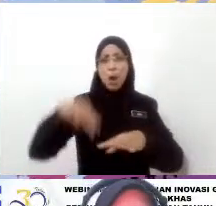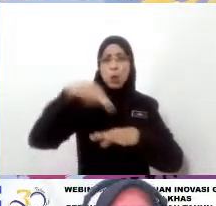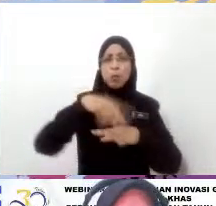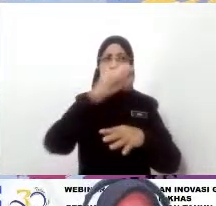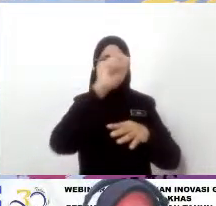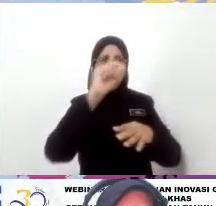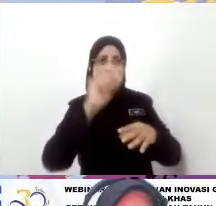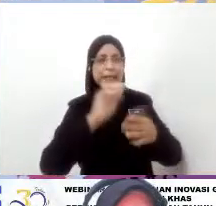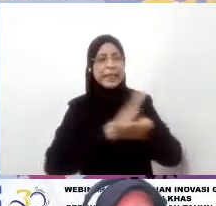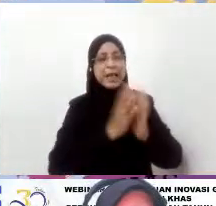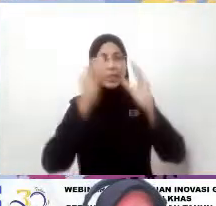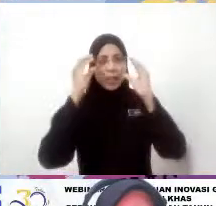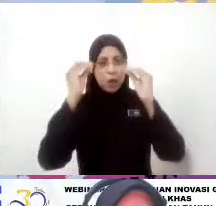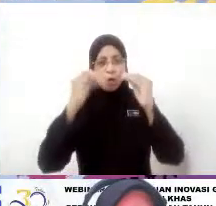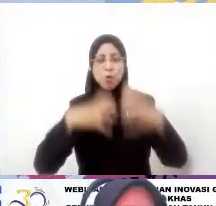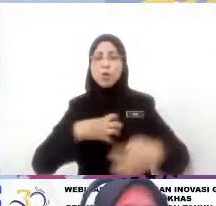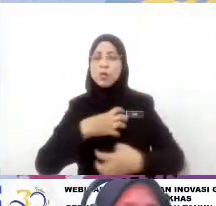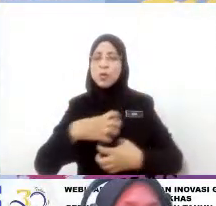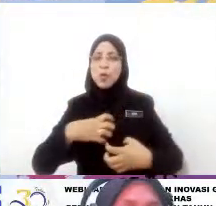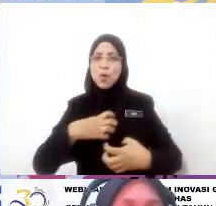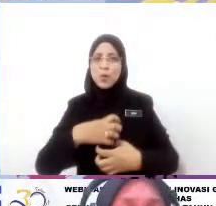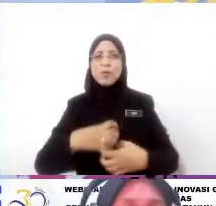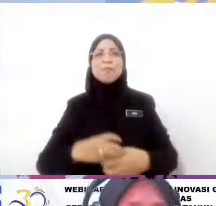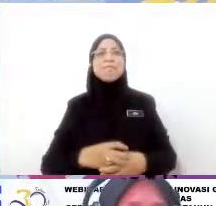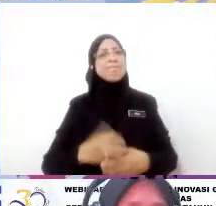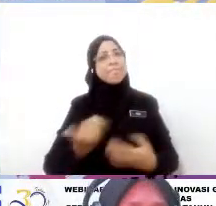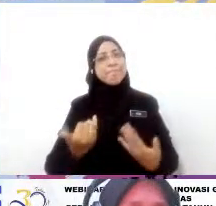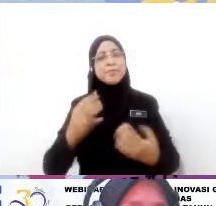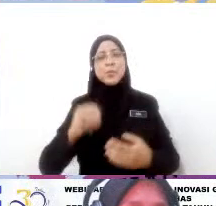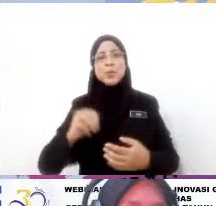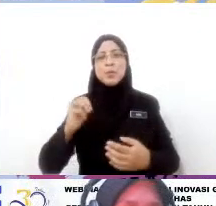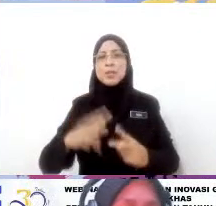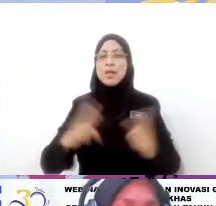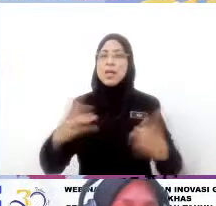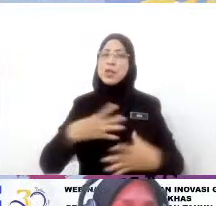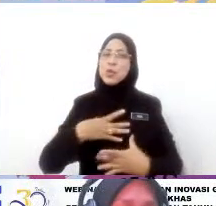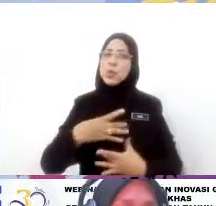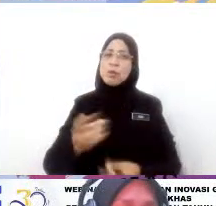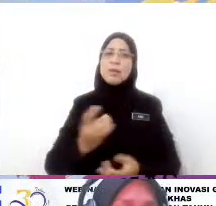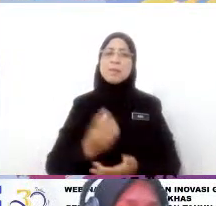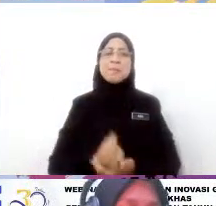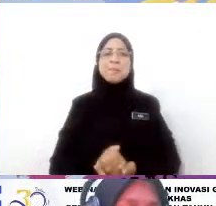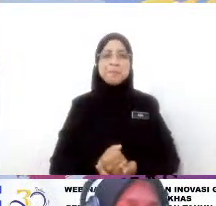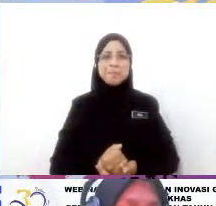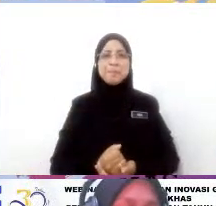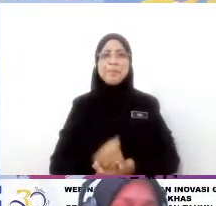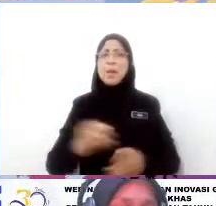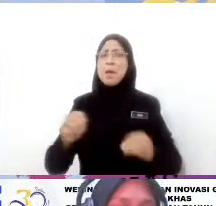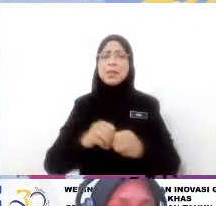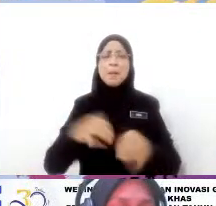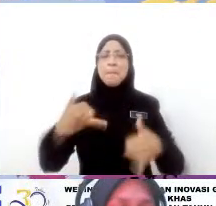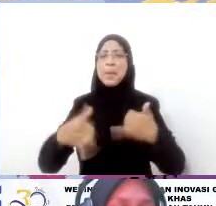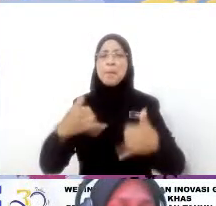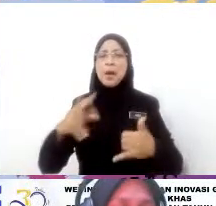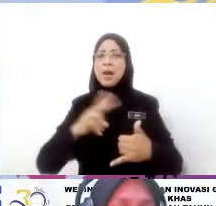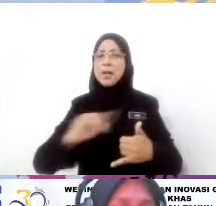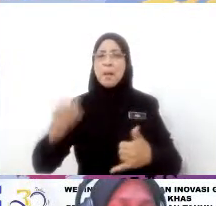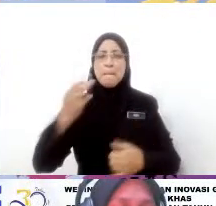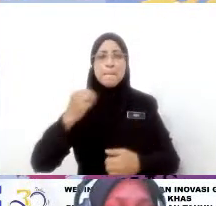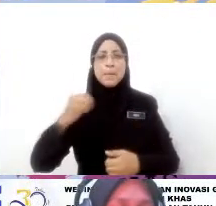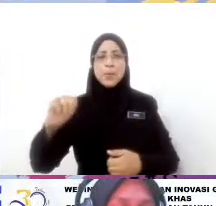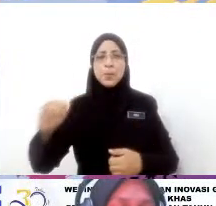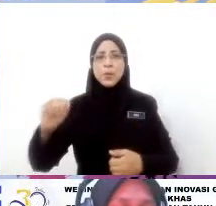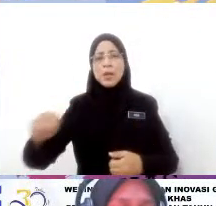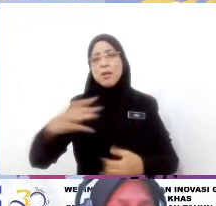Dia excited lah, macam Celik Jawi tu pun kan. Jadi diorang macam permainan, diorang suka game-game. Lepas tu kalau yang